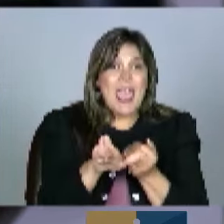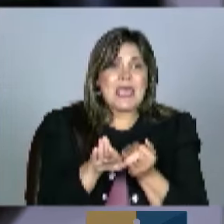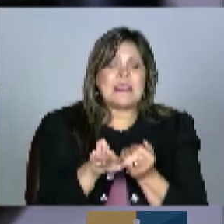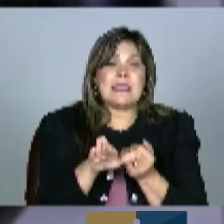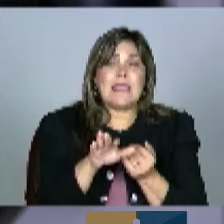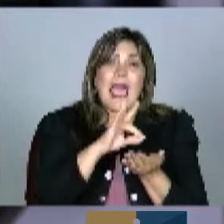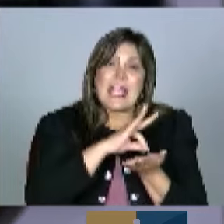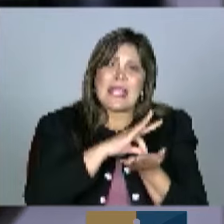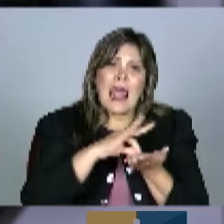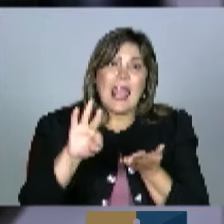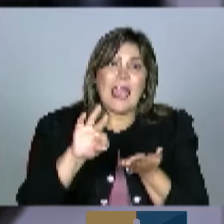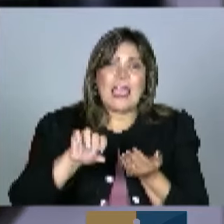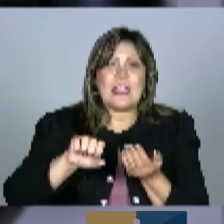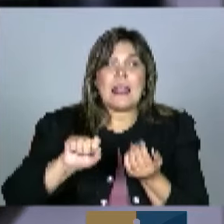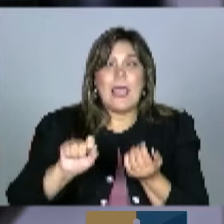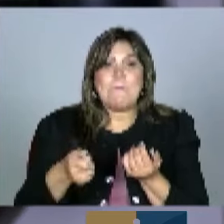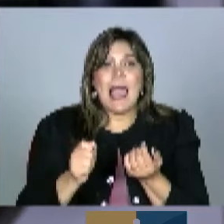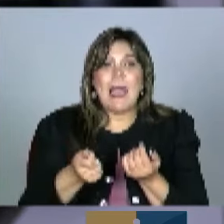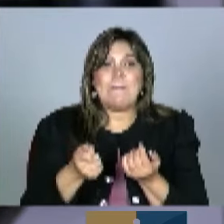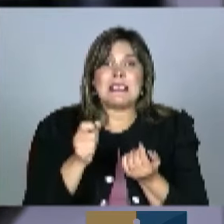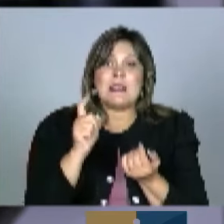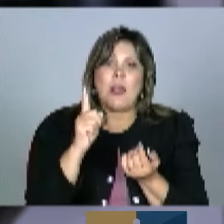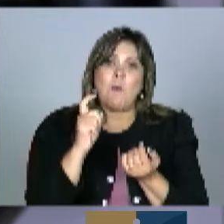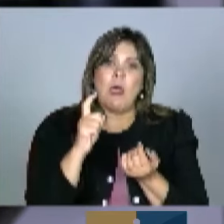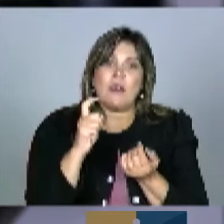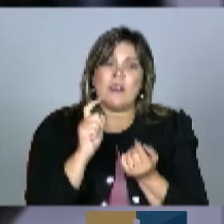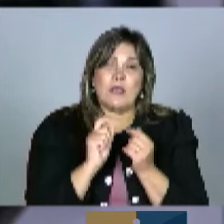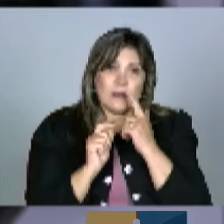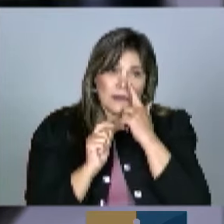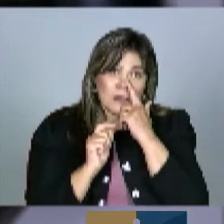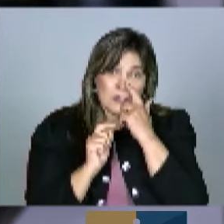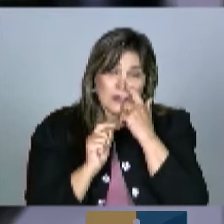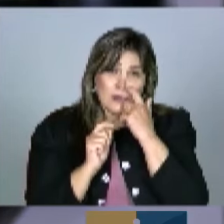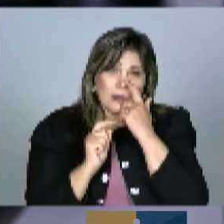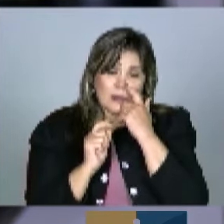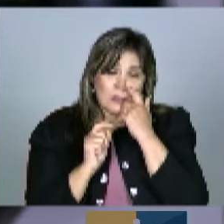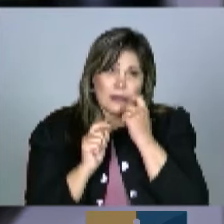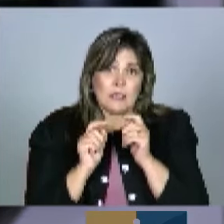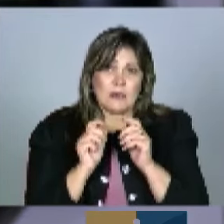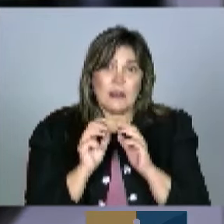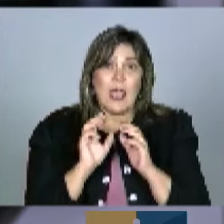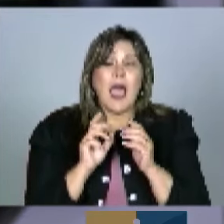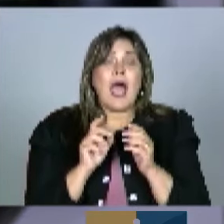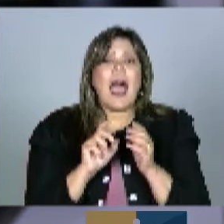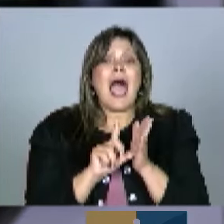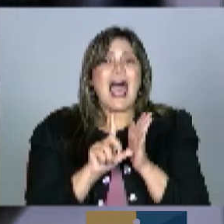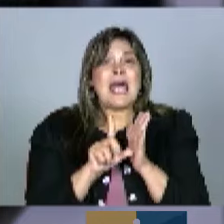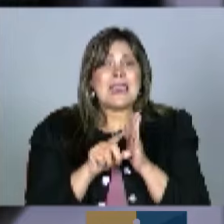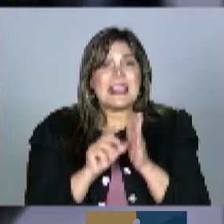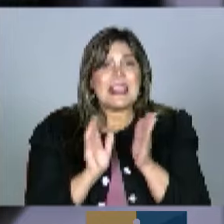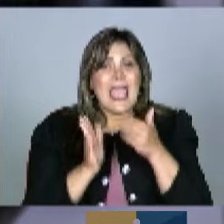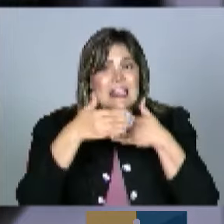ولغيت المخبز خالص ولغيت المخبز بس ا عداد الكهربا لغيت وكل حاجه ما فيش غير العداد